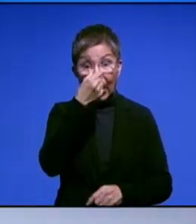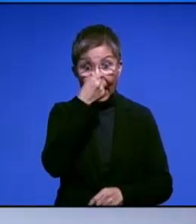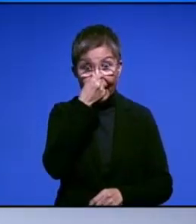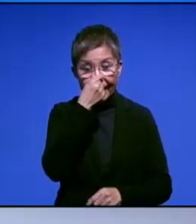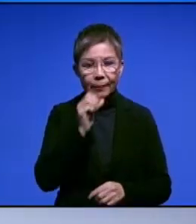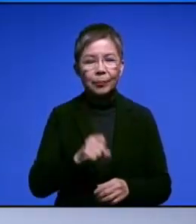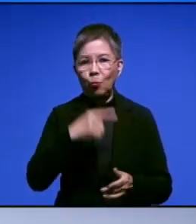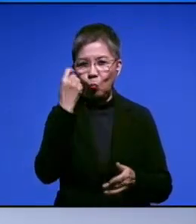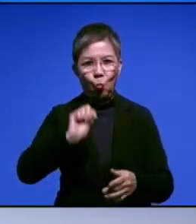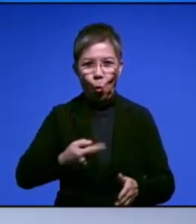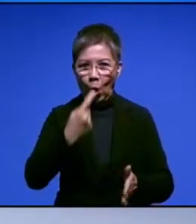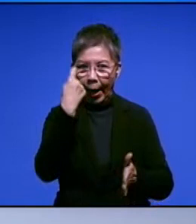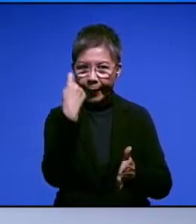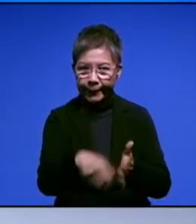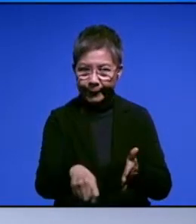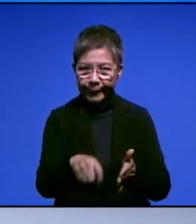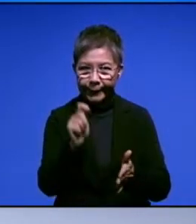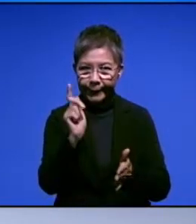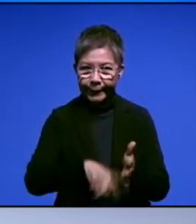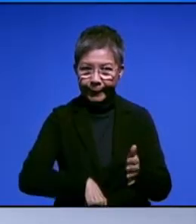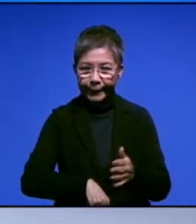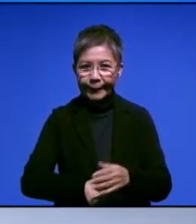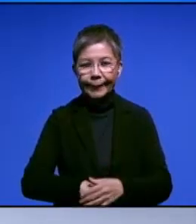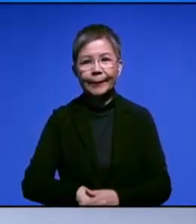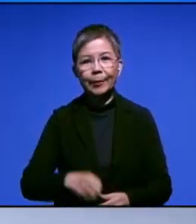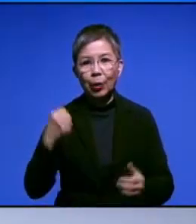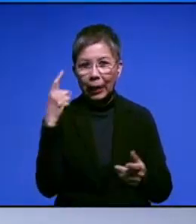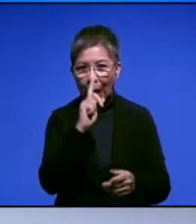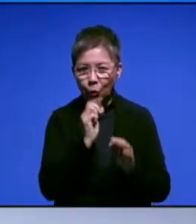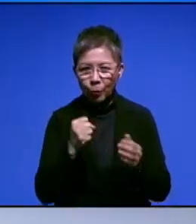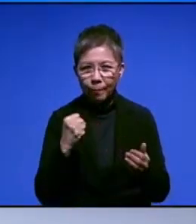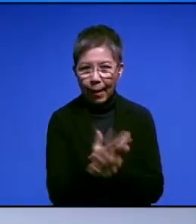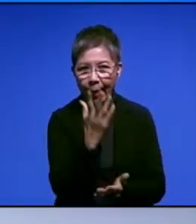akan menjatuhkan sanksi tilang bagi pelanggar dan genap hai hai